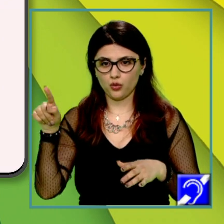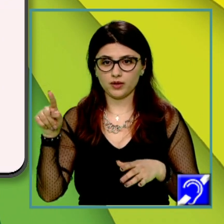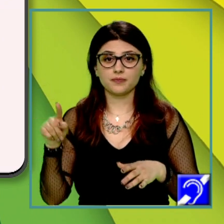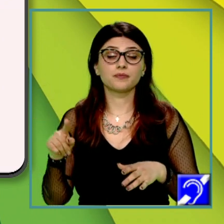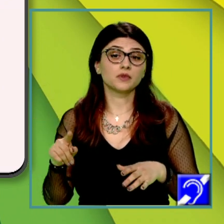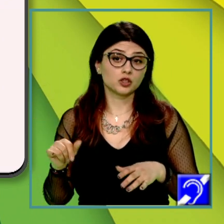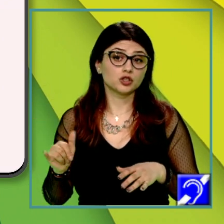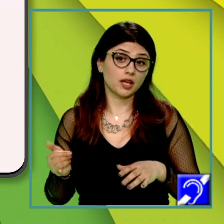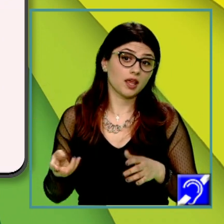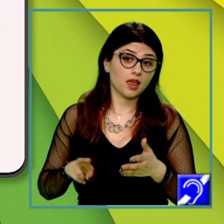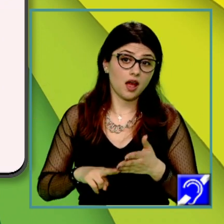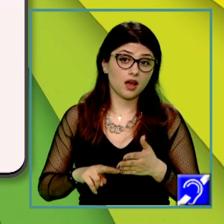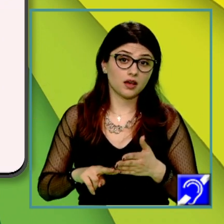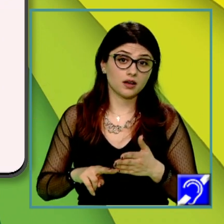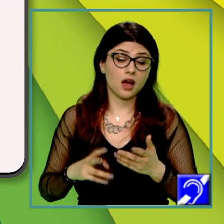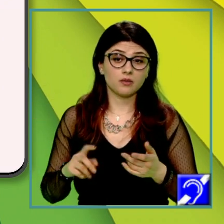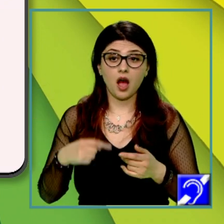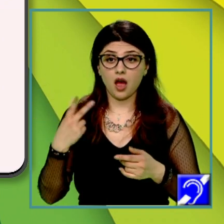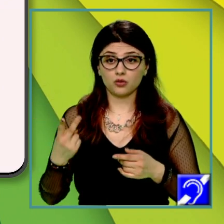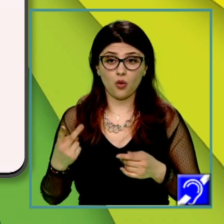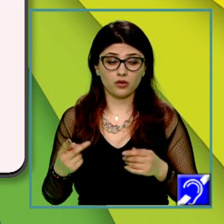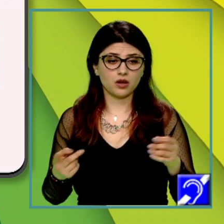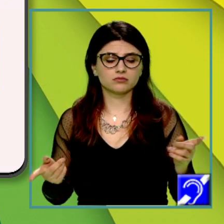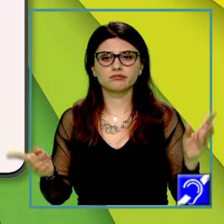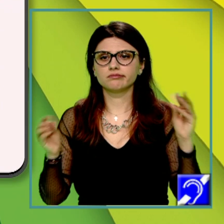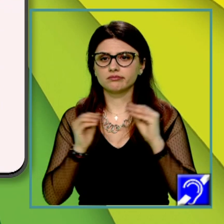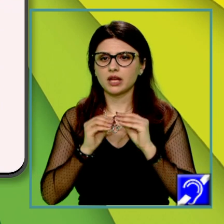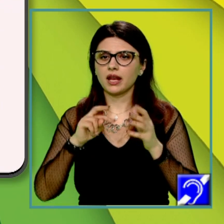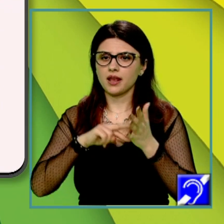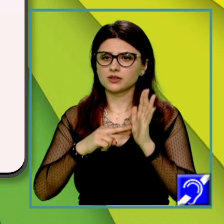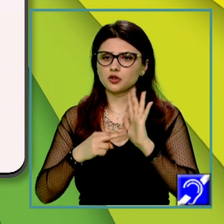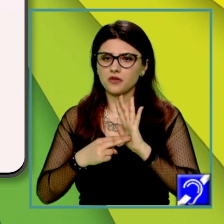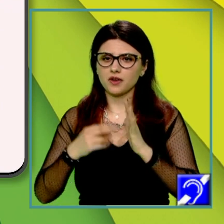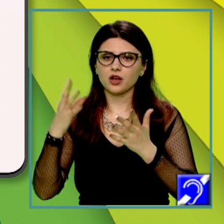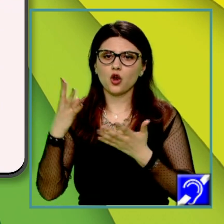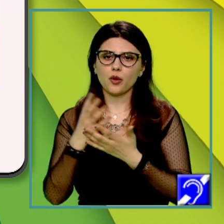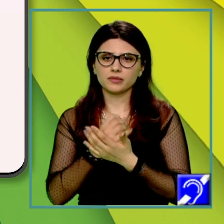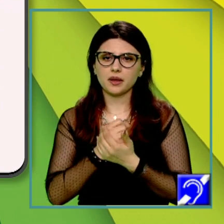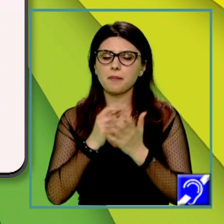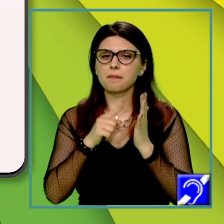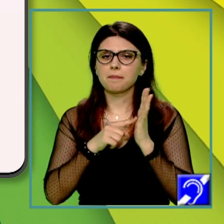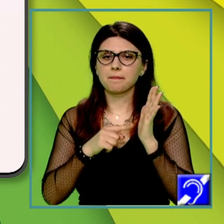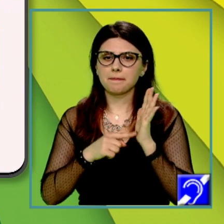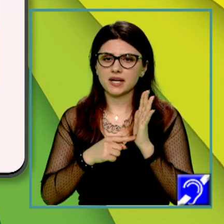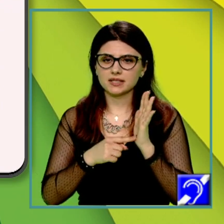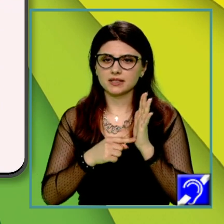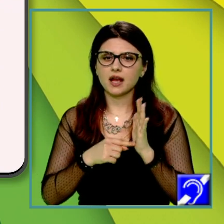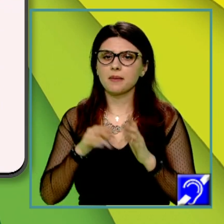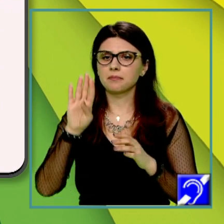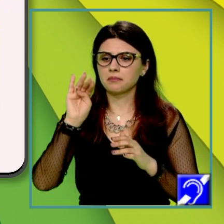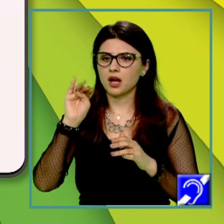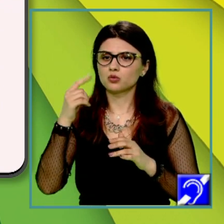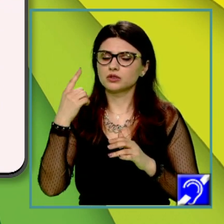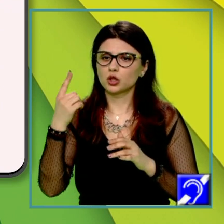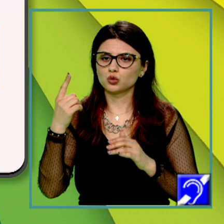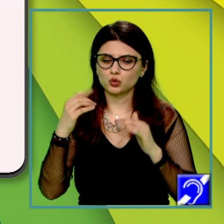în cele doua paranteză după ce aduce la același numitor obținem împărțit la 41 supra